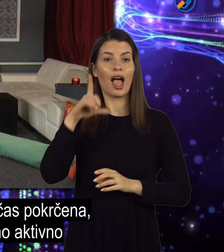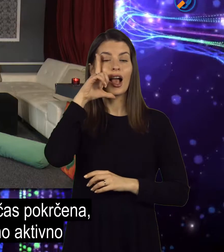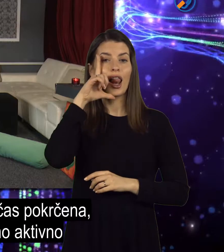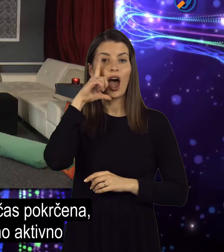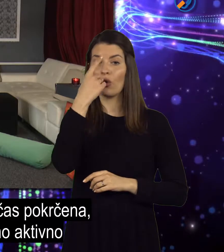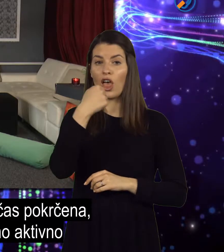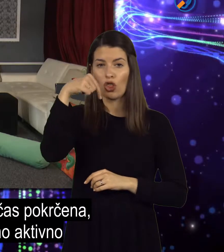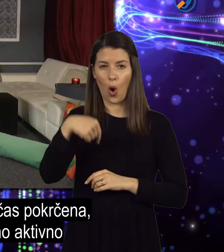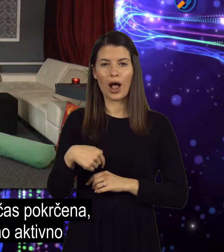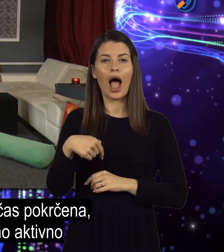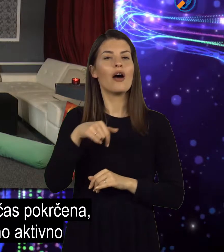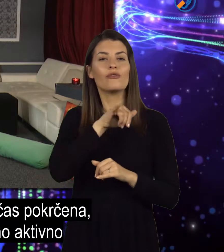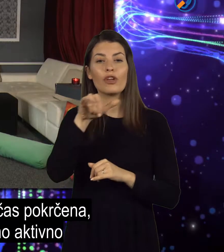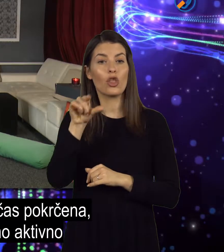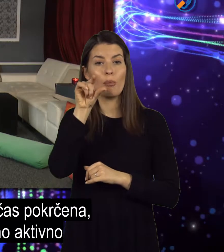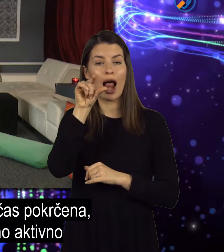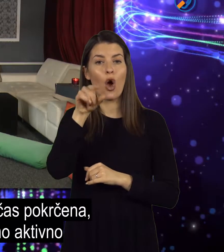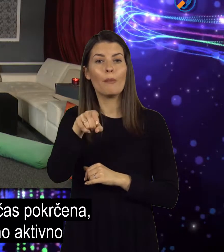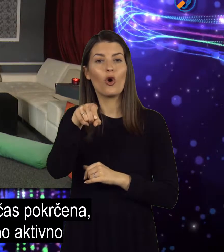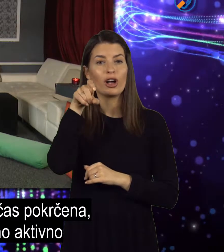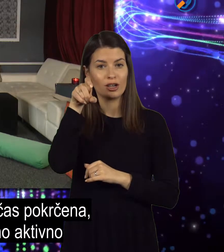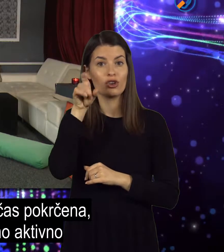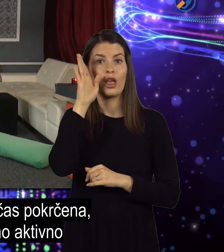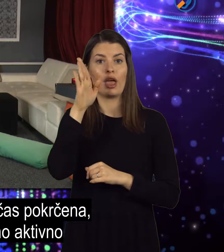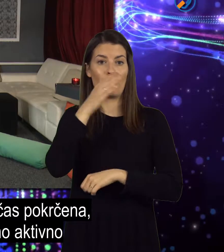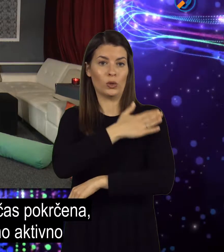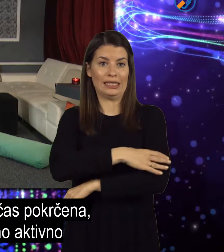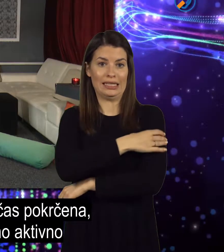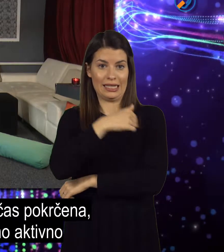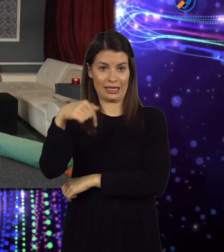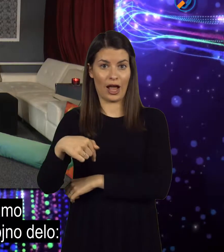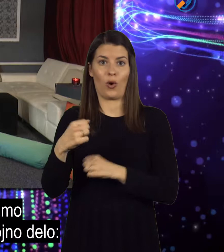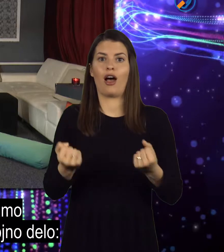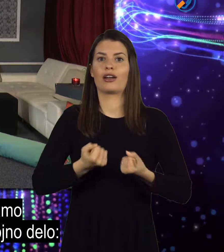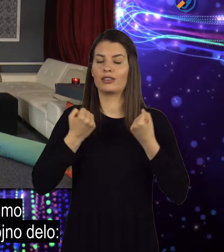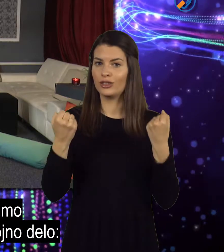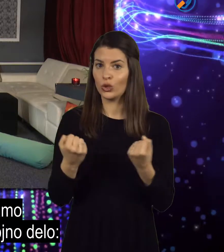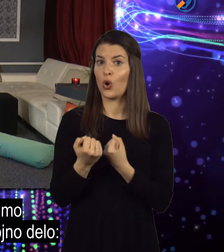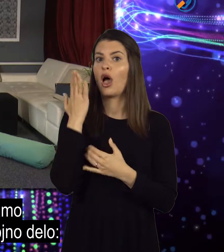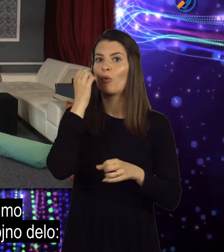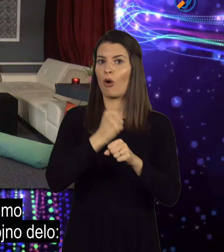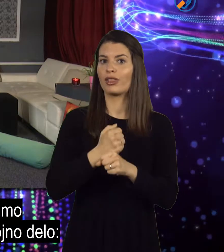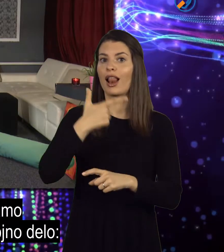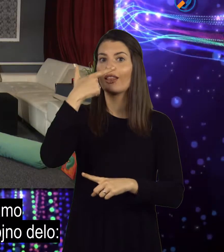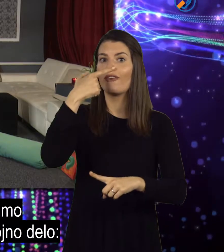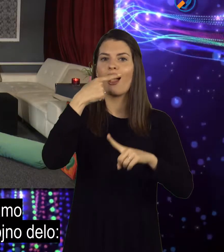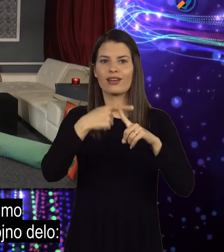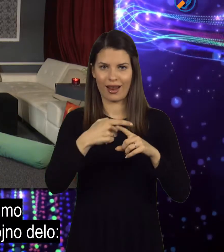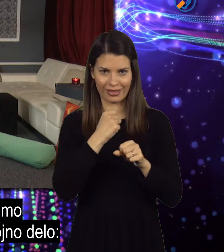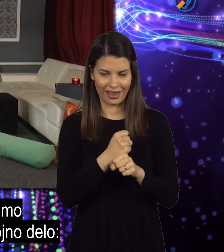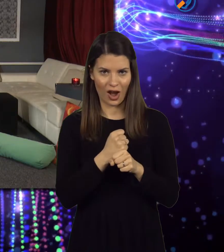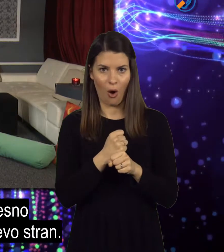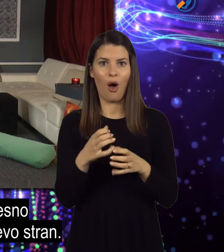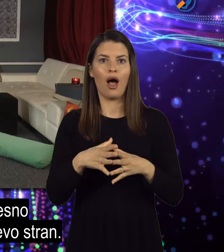Torej, noga stojna je ves čas pokrčena, zato da je stegno aktivno in da delamo pravzaprav dvojno